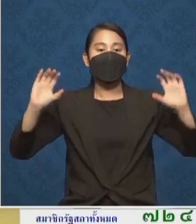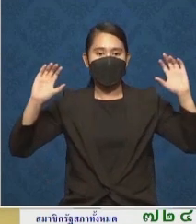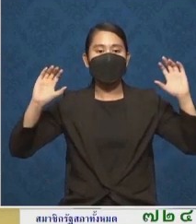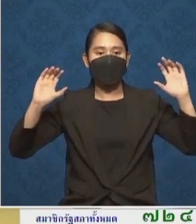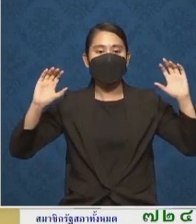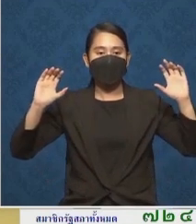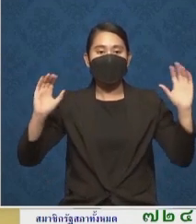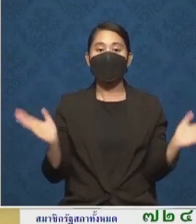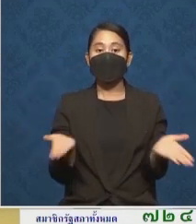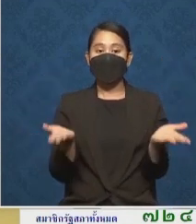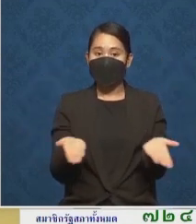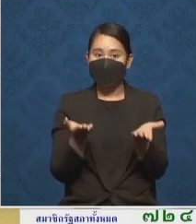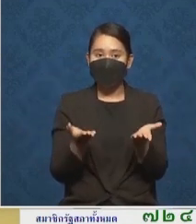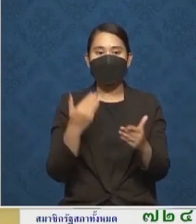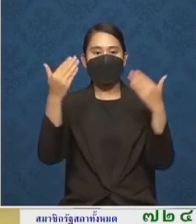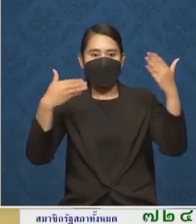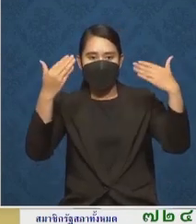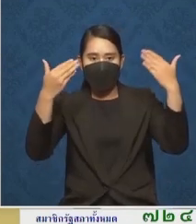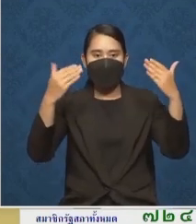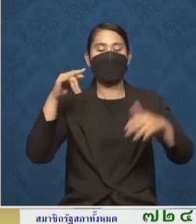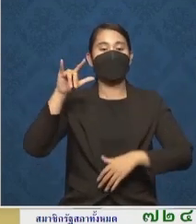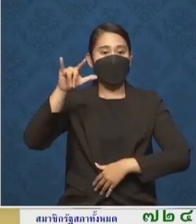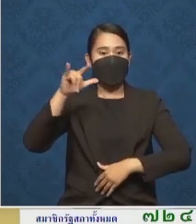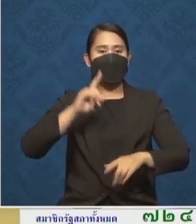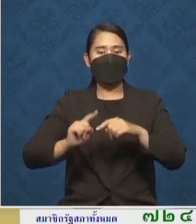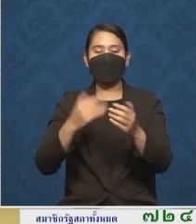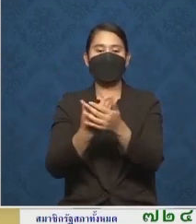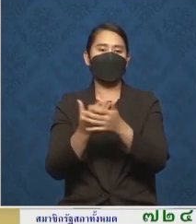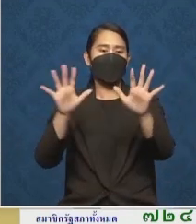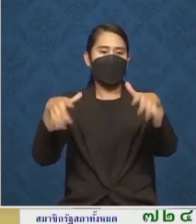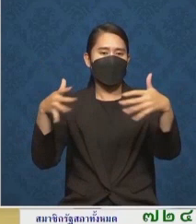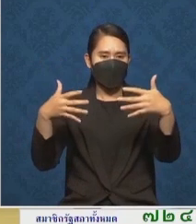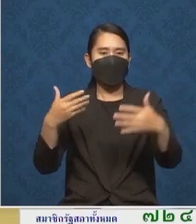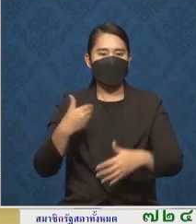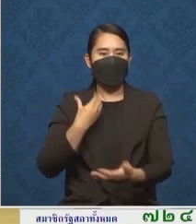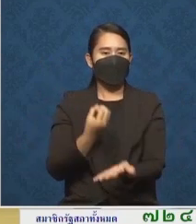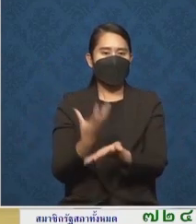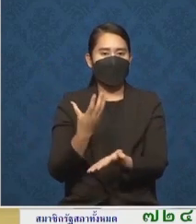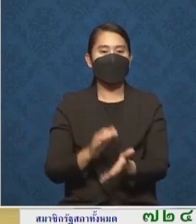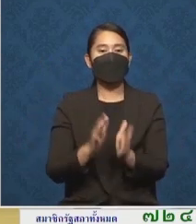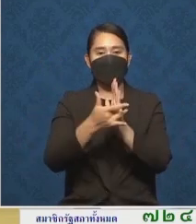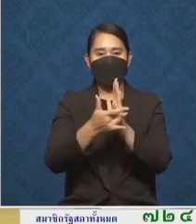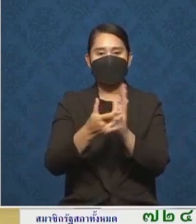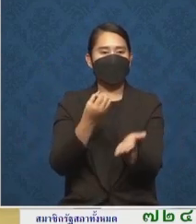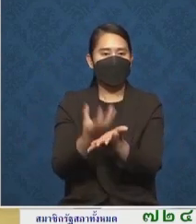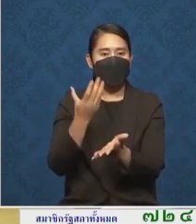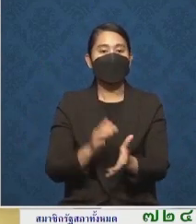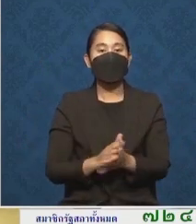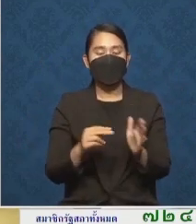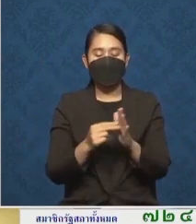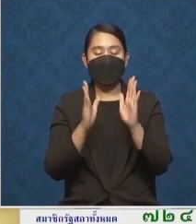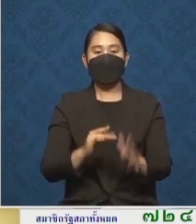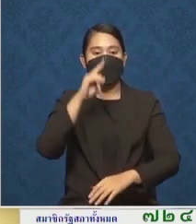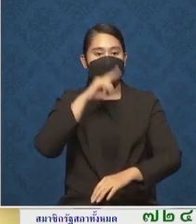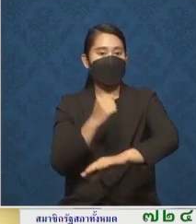ได้ให้การสงเสริมกิจกรมทการบินเพระมูลค่าสูงแล้วก็ใช้เทคโโยีสูงนั้นคนไทยจะได้มงานทำและพั